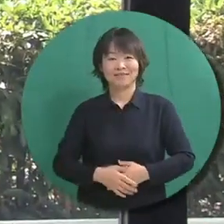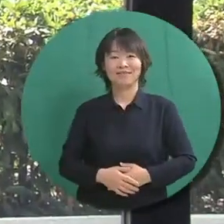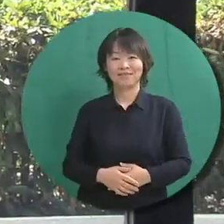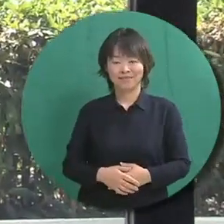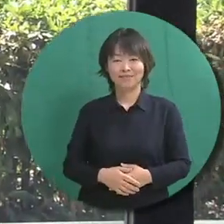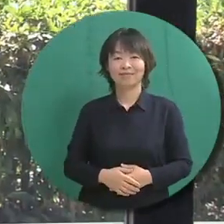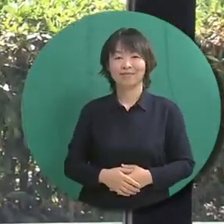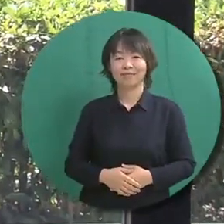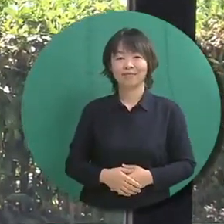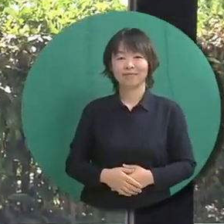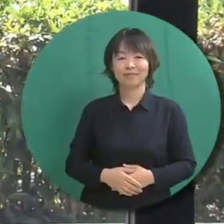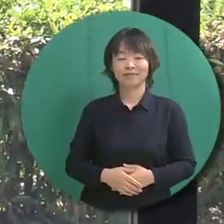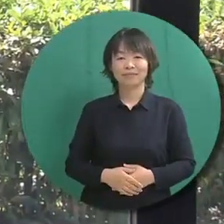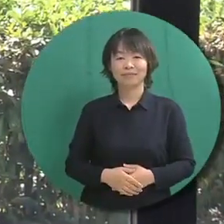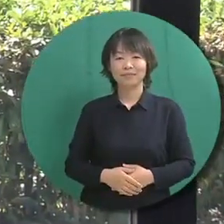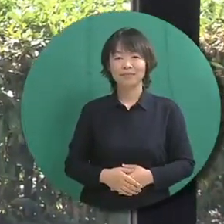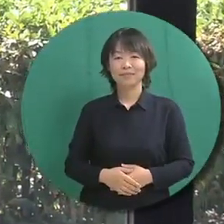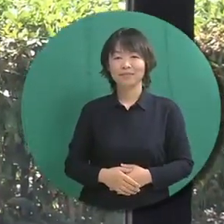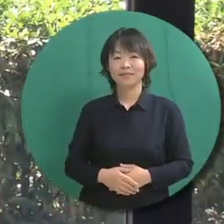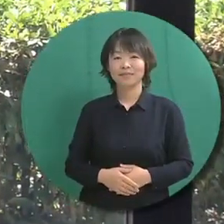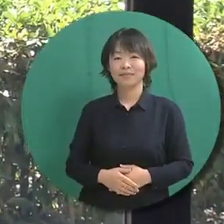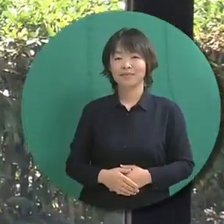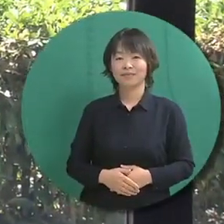うん、うん、